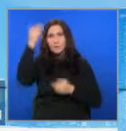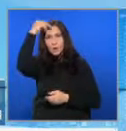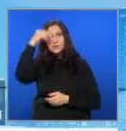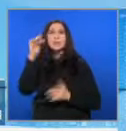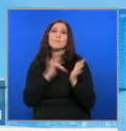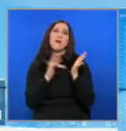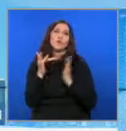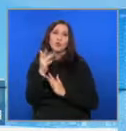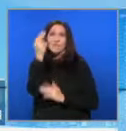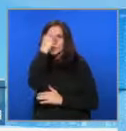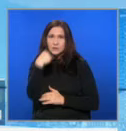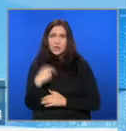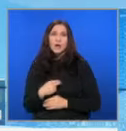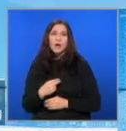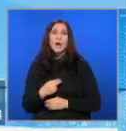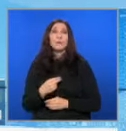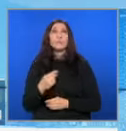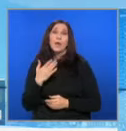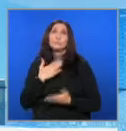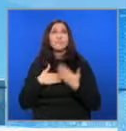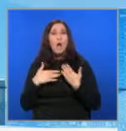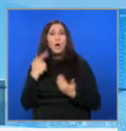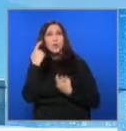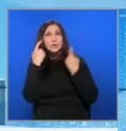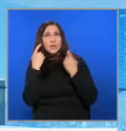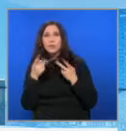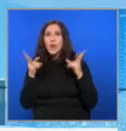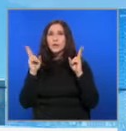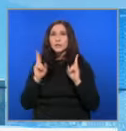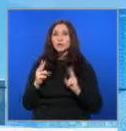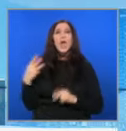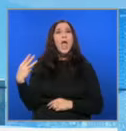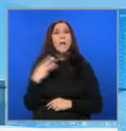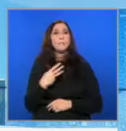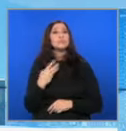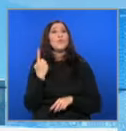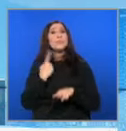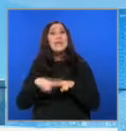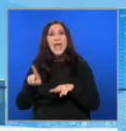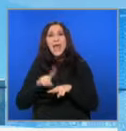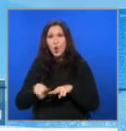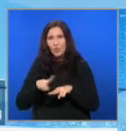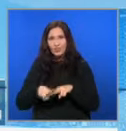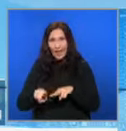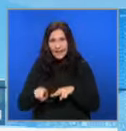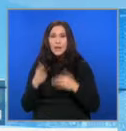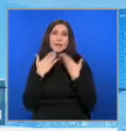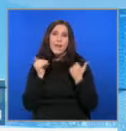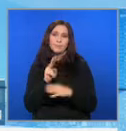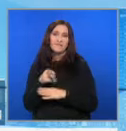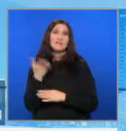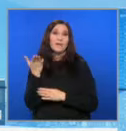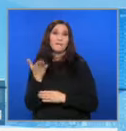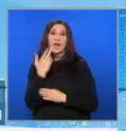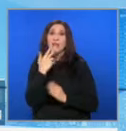православна църква е благоразсъдил и решил, че епископ Иеротей няма да влезне в